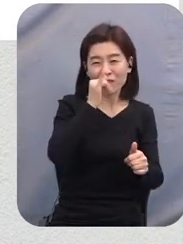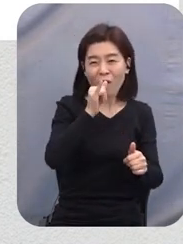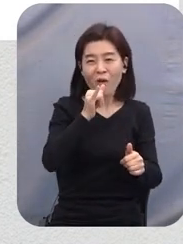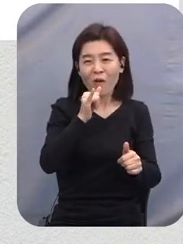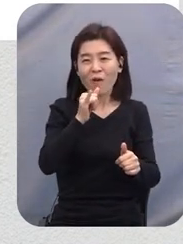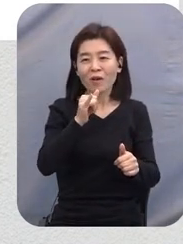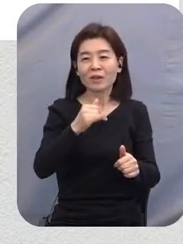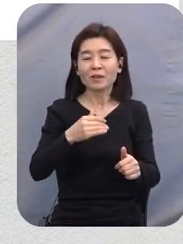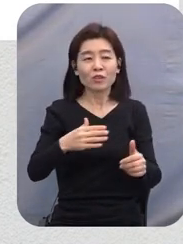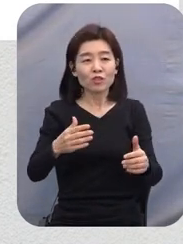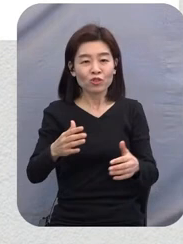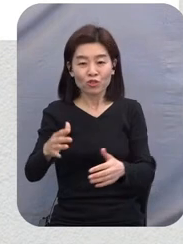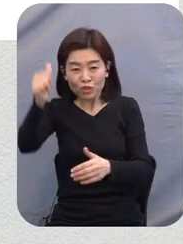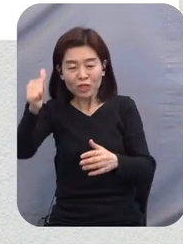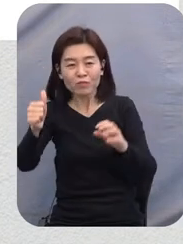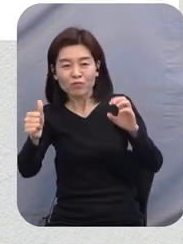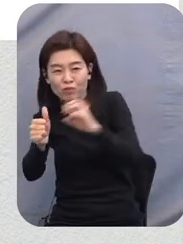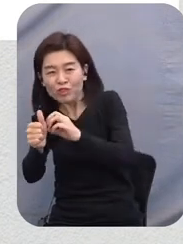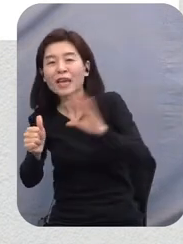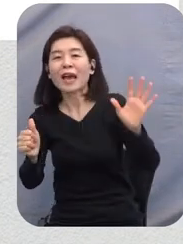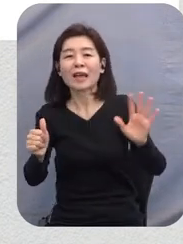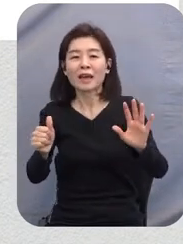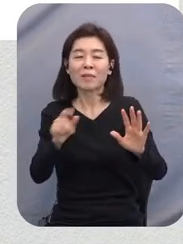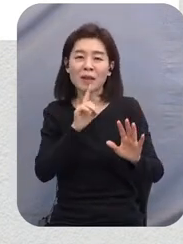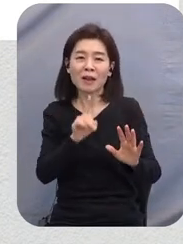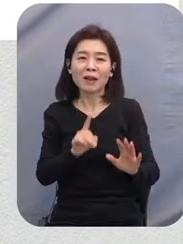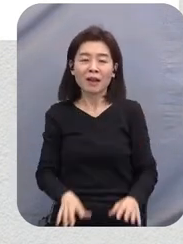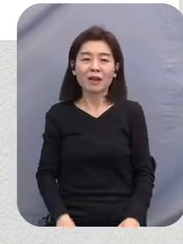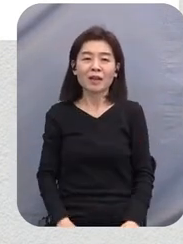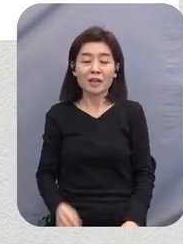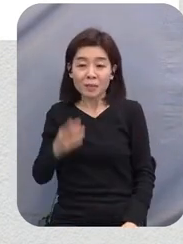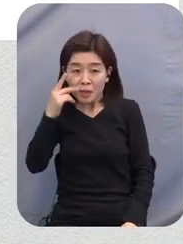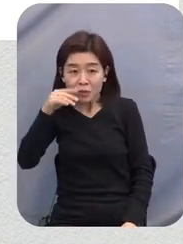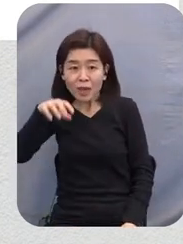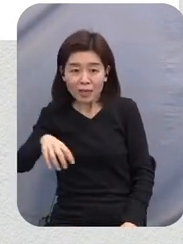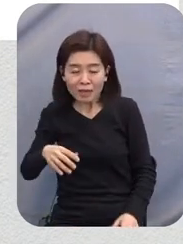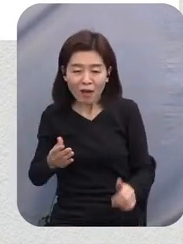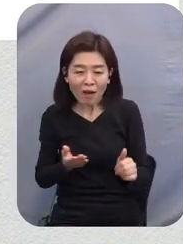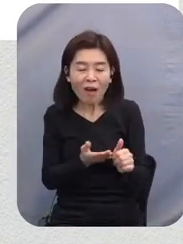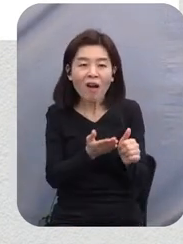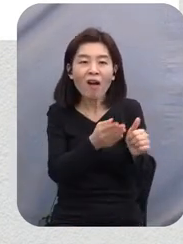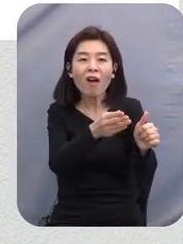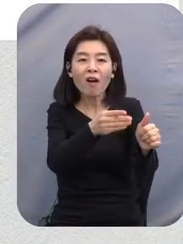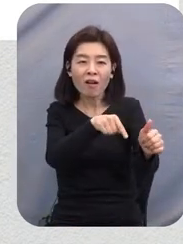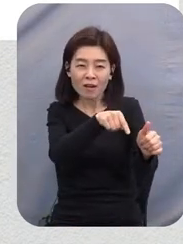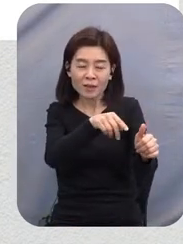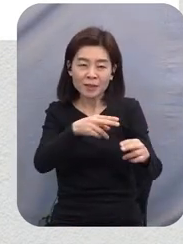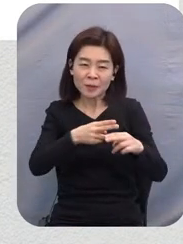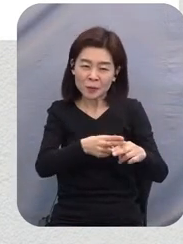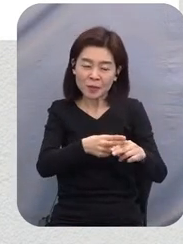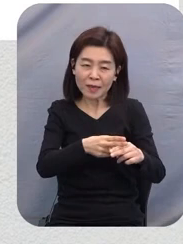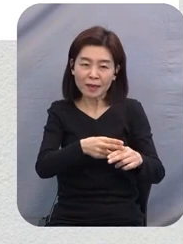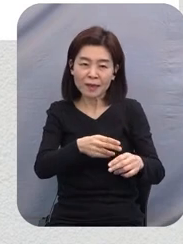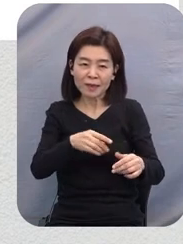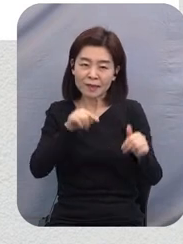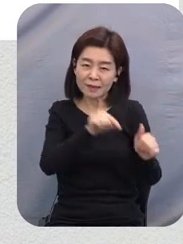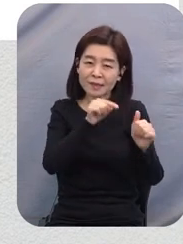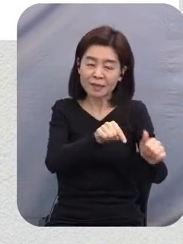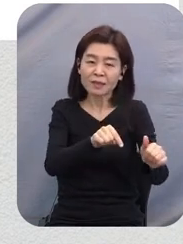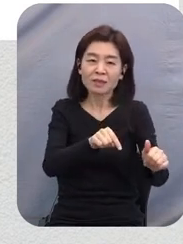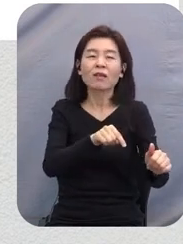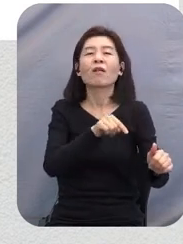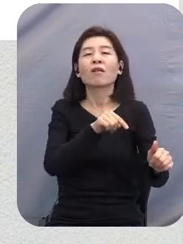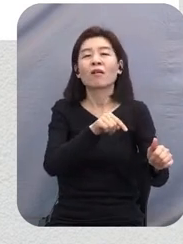말은 미국이 지켜주는, 미국이 길러주는 독재자들, 그렇게 얘기합니다.